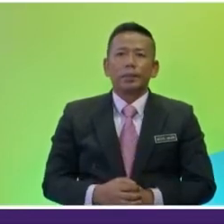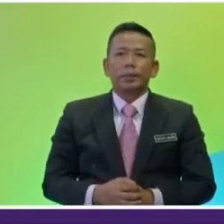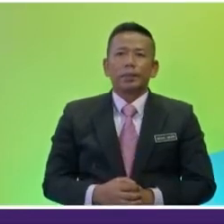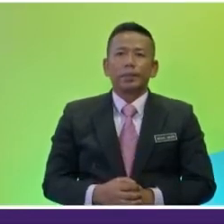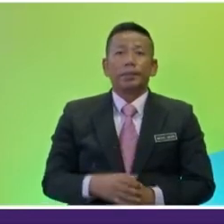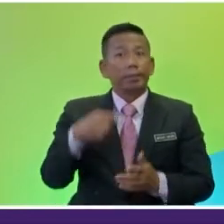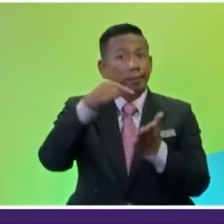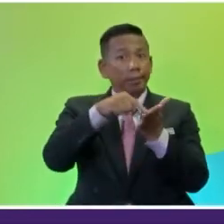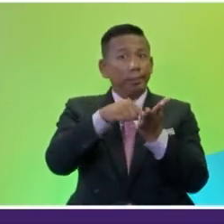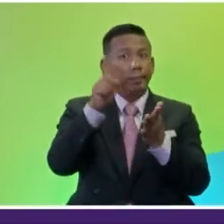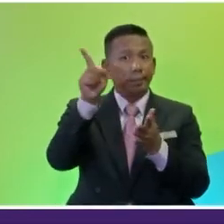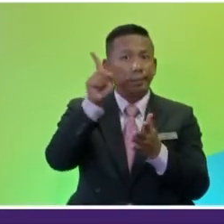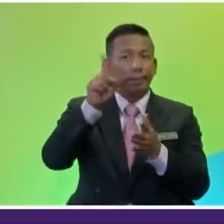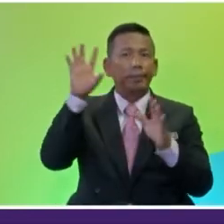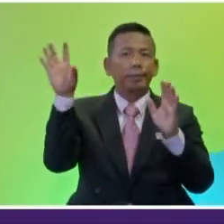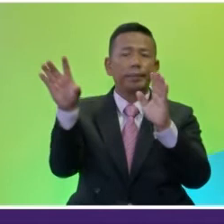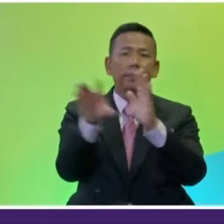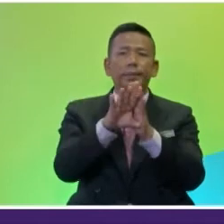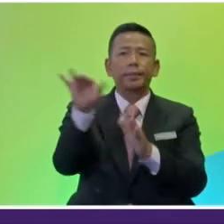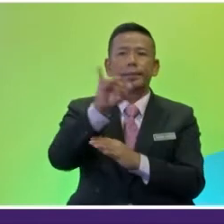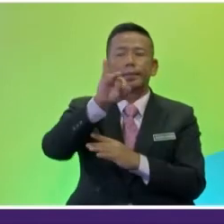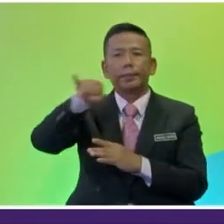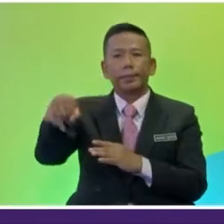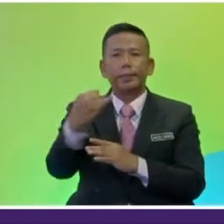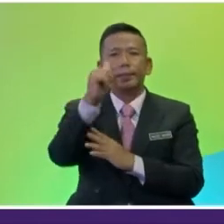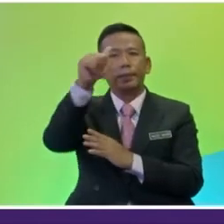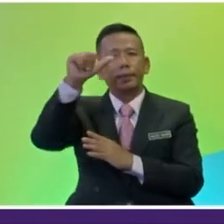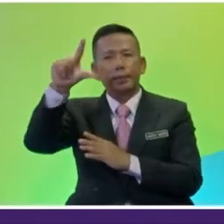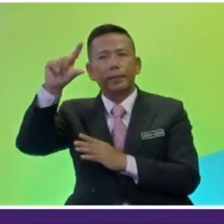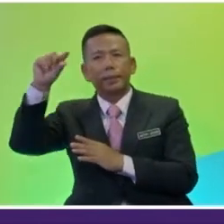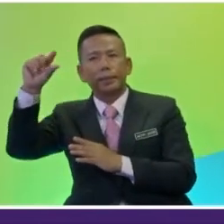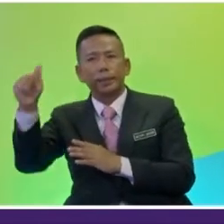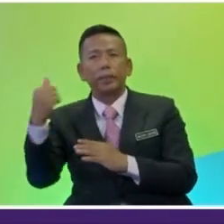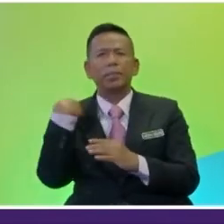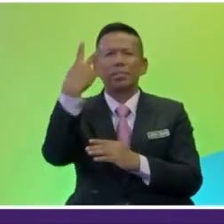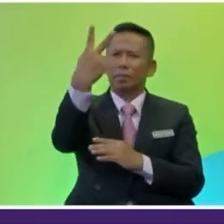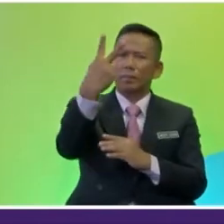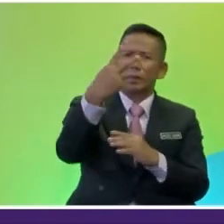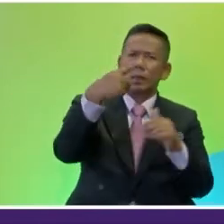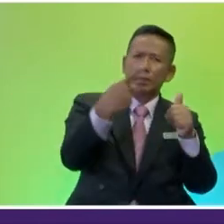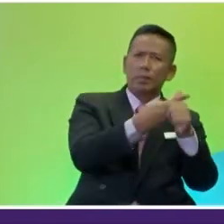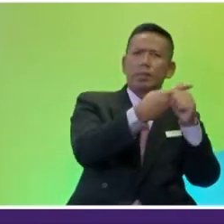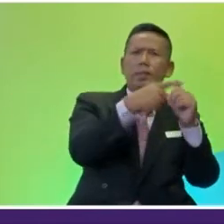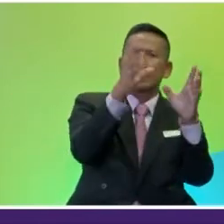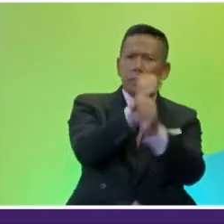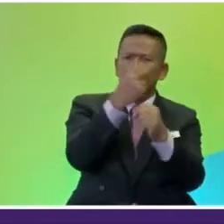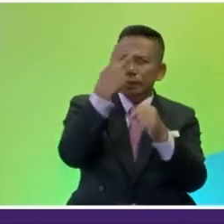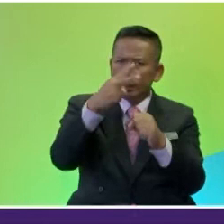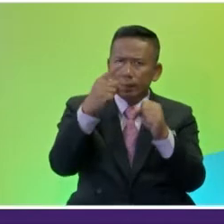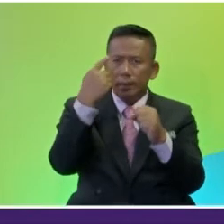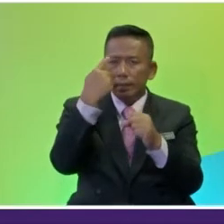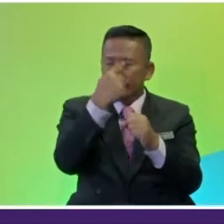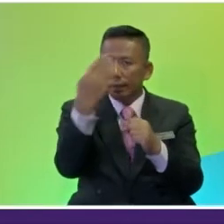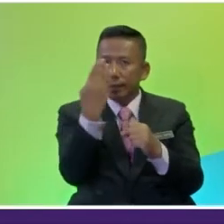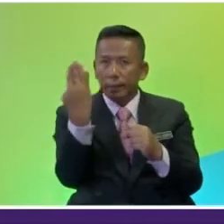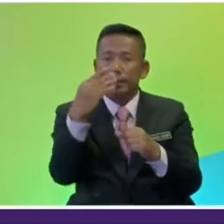ini adalah gambar sama juga Alga di ada dua satu makroskopik yang kita dapat lihat dengan mata kasar kita itu alga